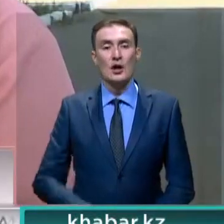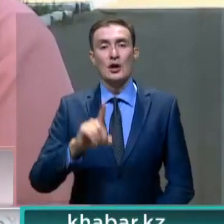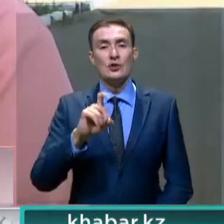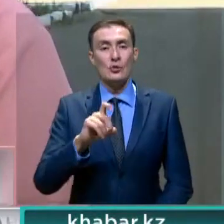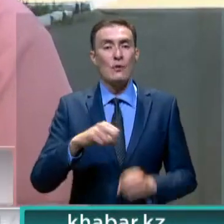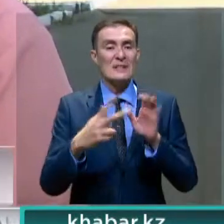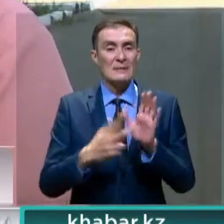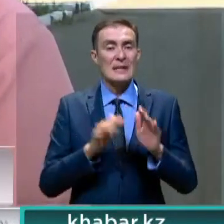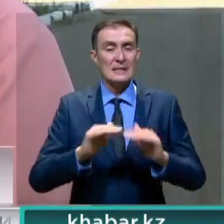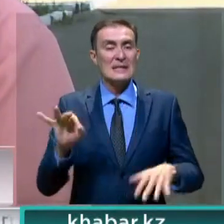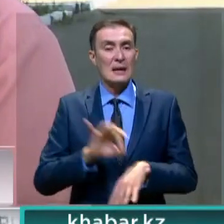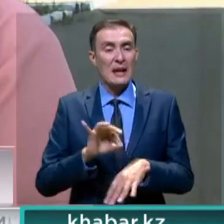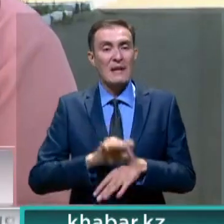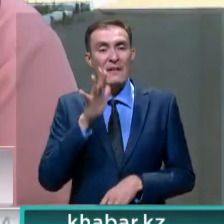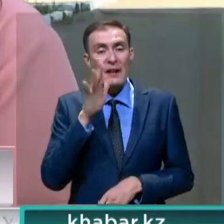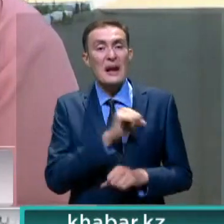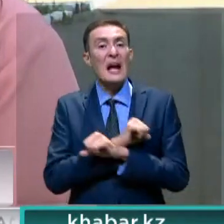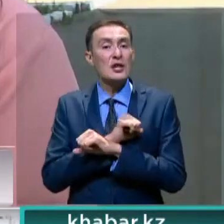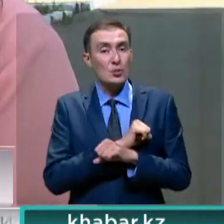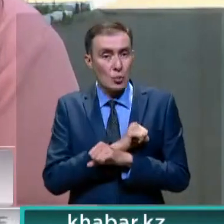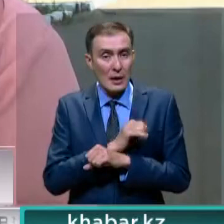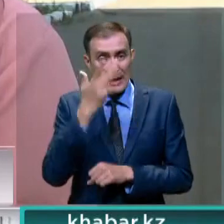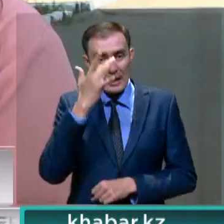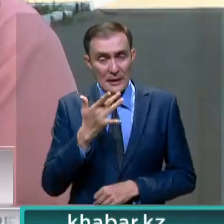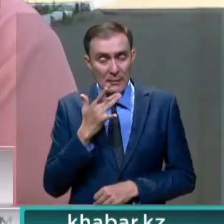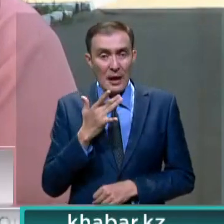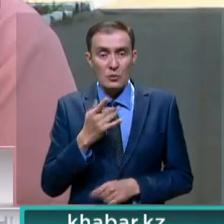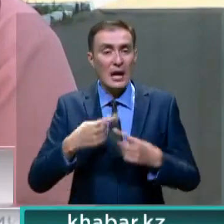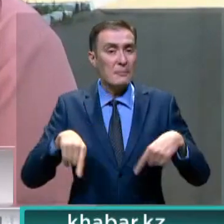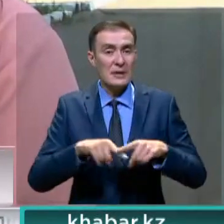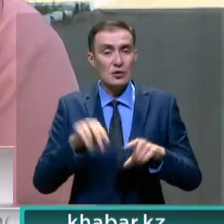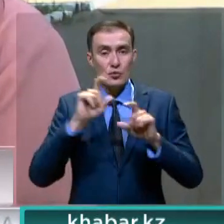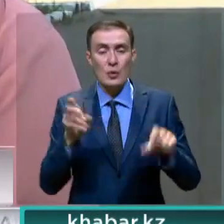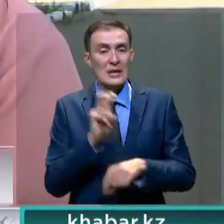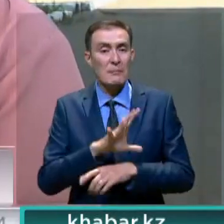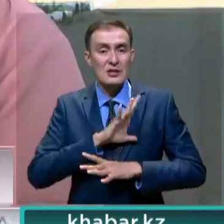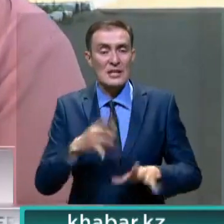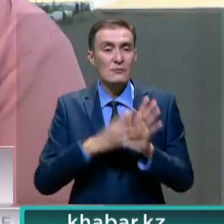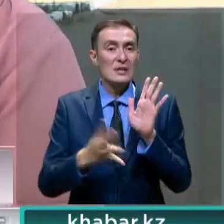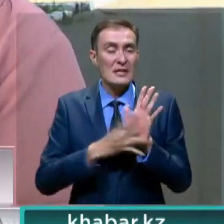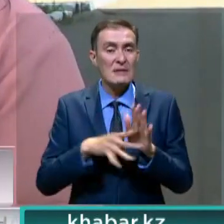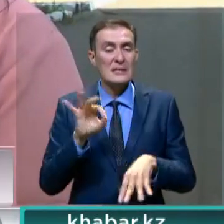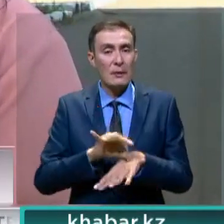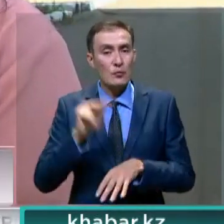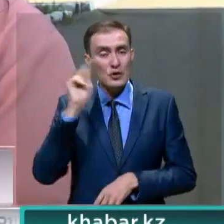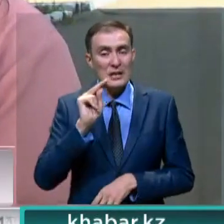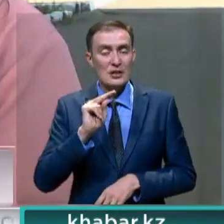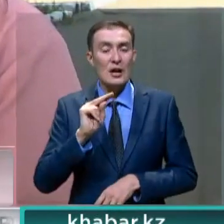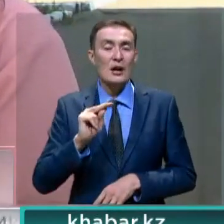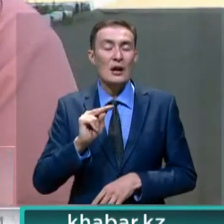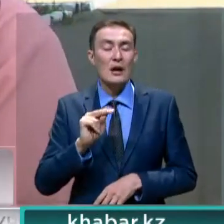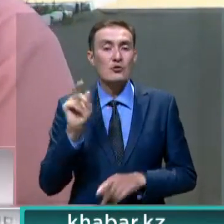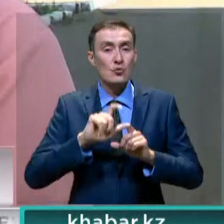118 детей заболели во время каникул, объекты образования не посещали. 99 заболевших детей обучались в